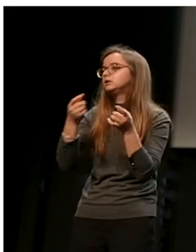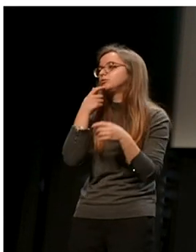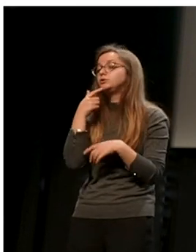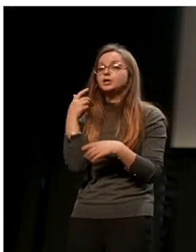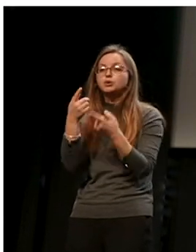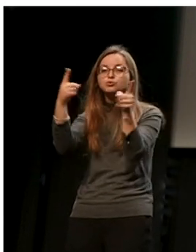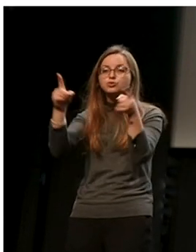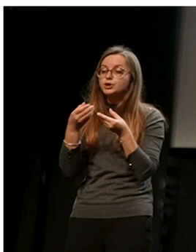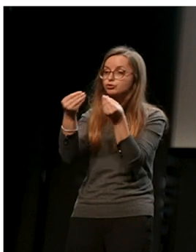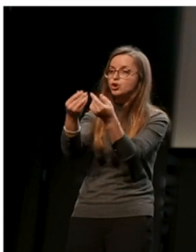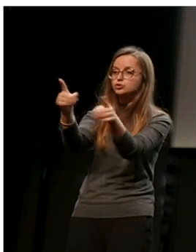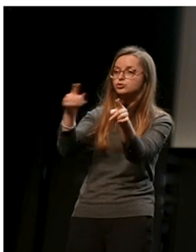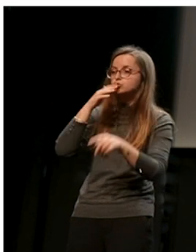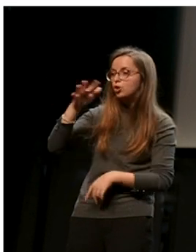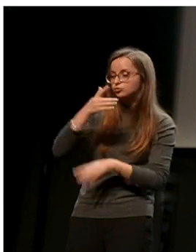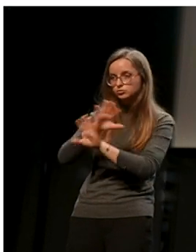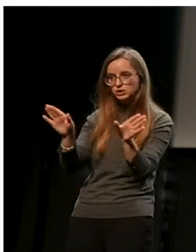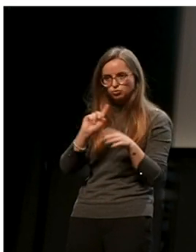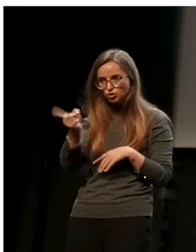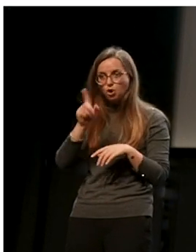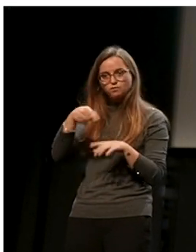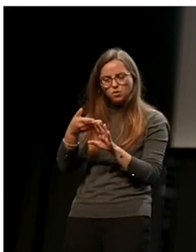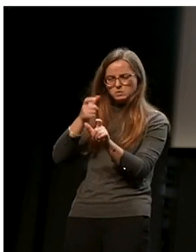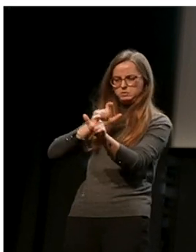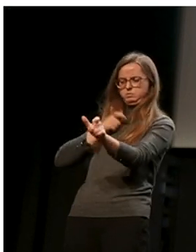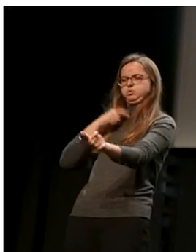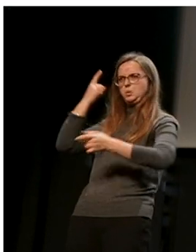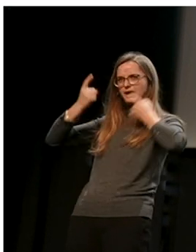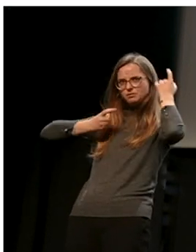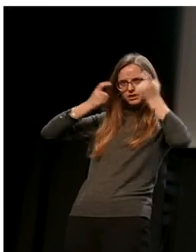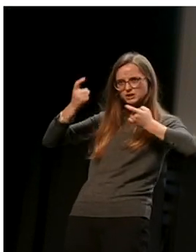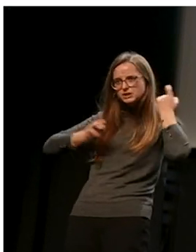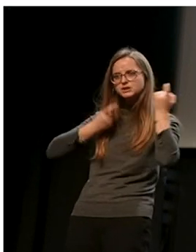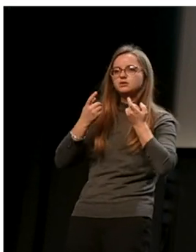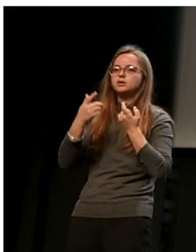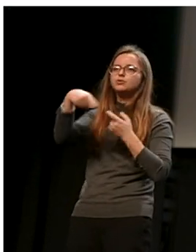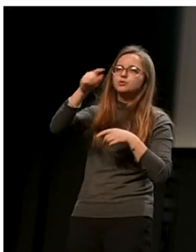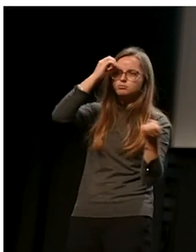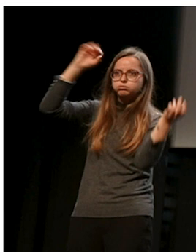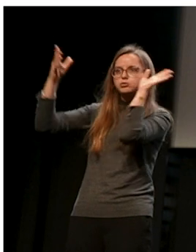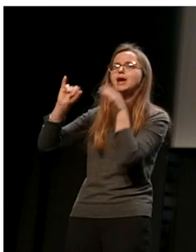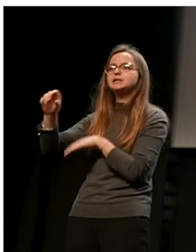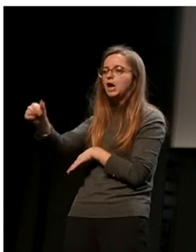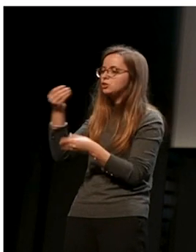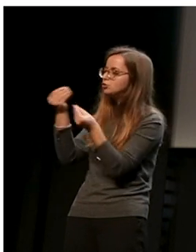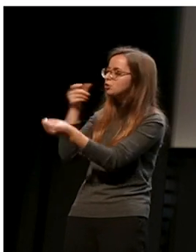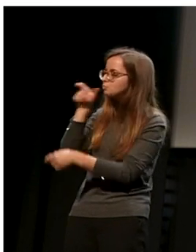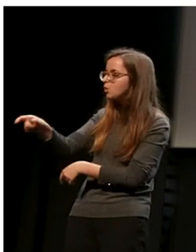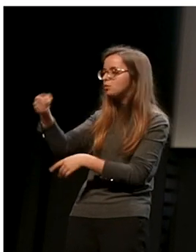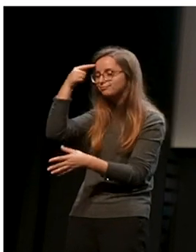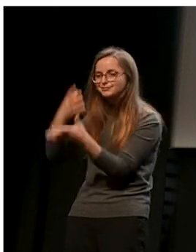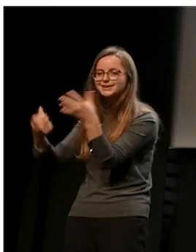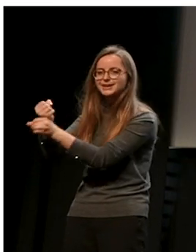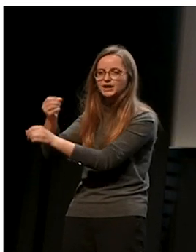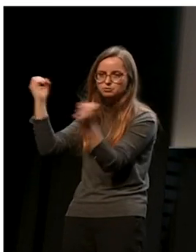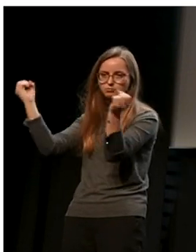pour faire un morceau. Donc voilà, c'est ça qui est dangereux, alors que les gens, ils pensent que juste en tapant, ça va être magique et on va avoir l'image finale tout de suite. Donc ça, c'est une erreur. C'est des gens qui